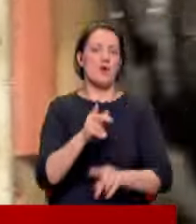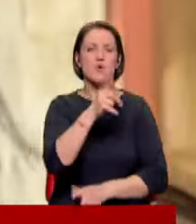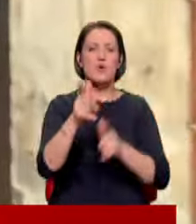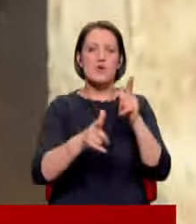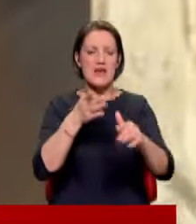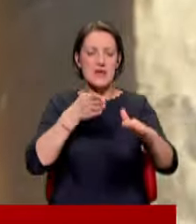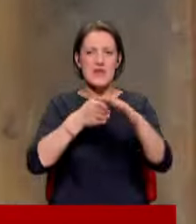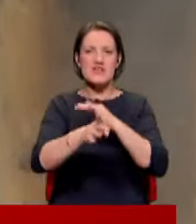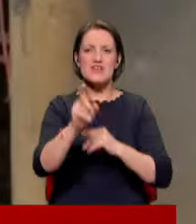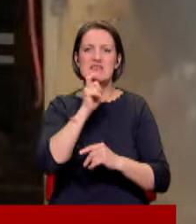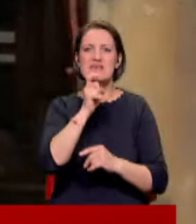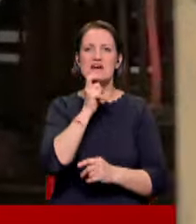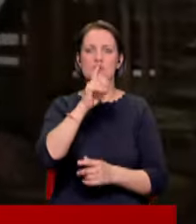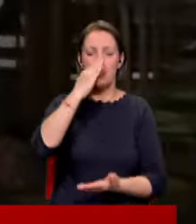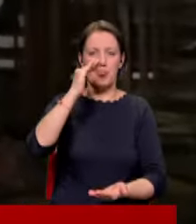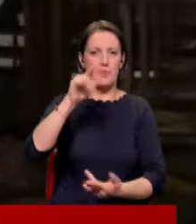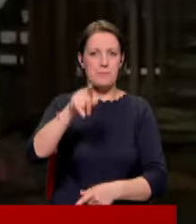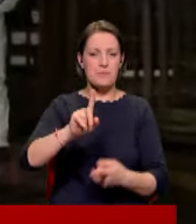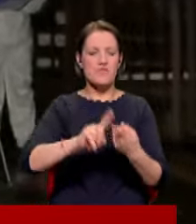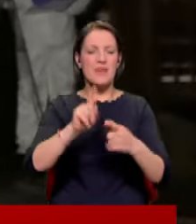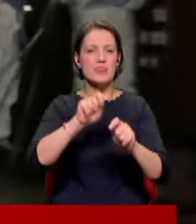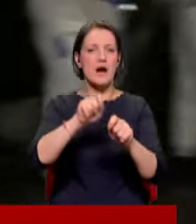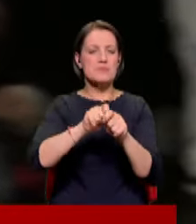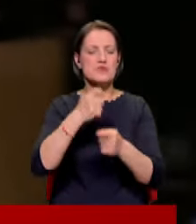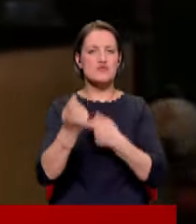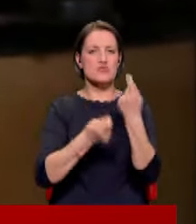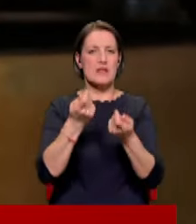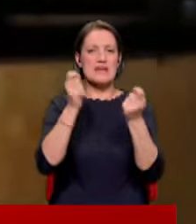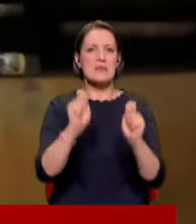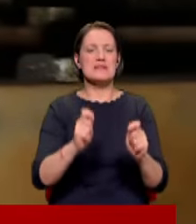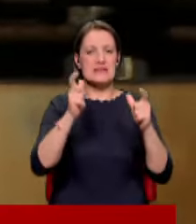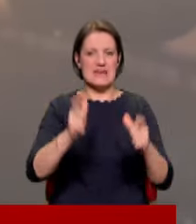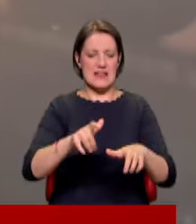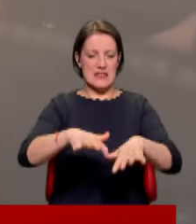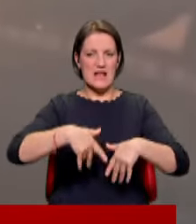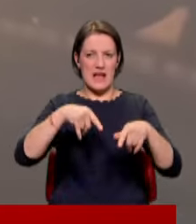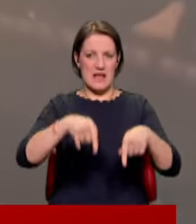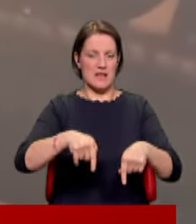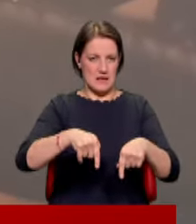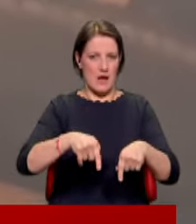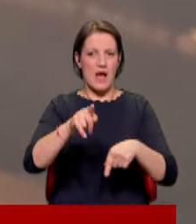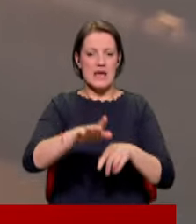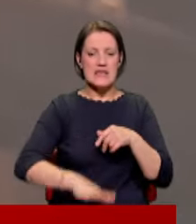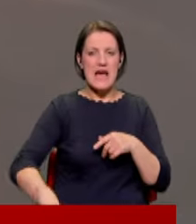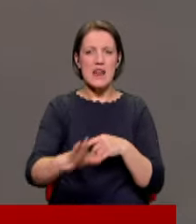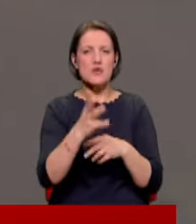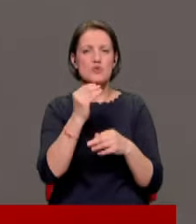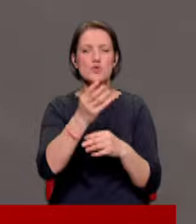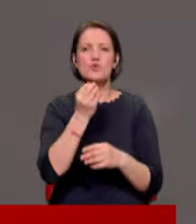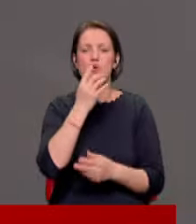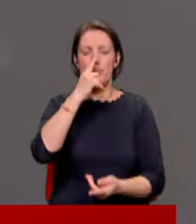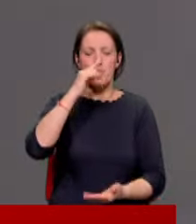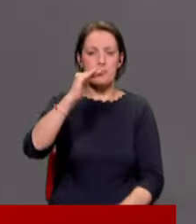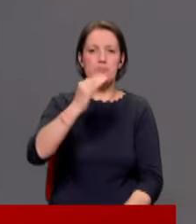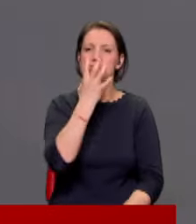Görüntülerde girişteki yanmış oksijen tüpleri ve yine tadilat çalışmalarının yapıldığı sahnenin yer aldığı bölümde yerdeki çok sayıda oksijen